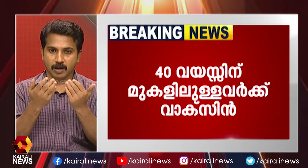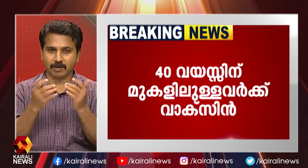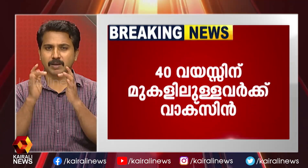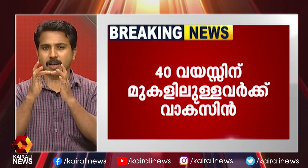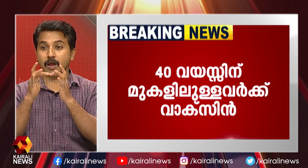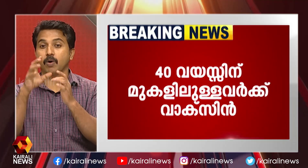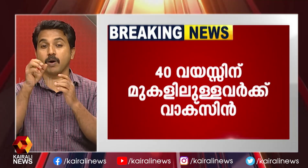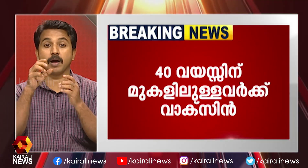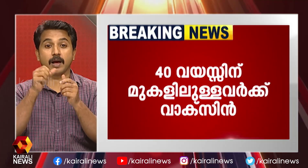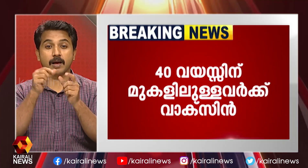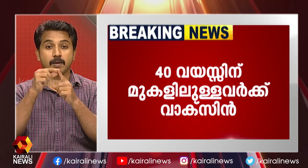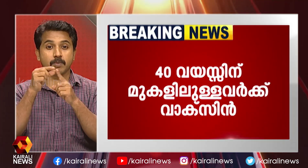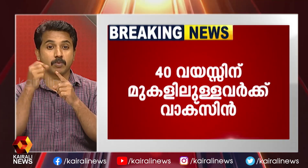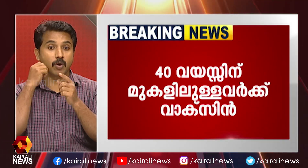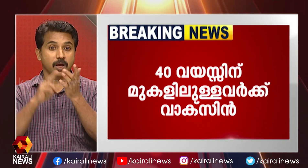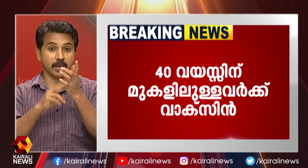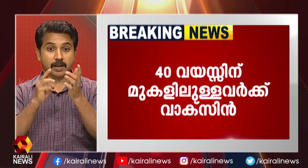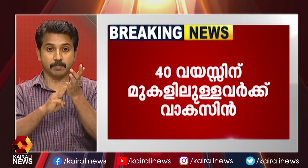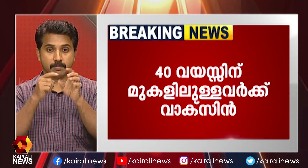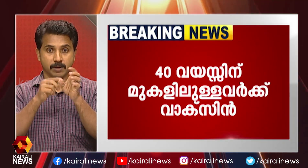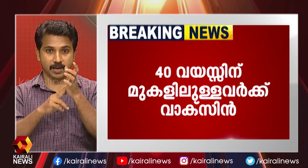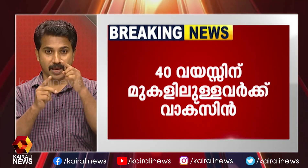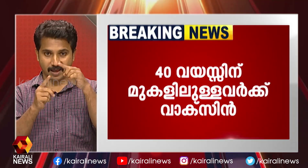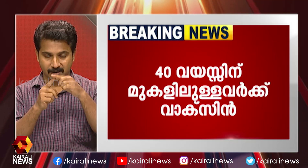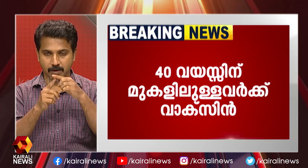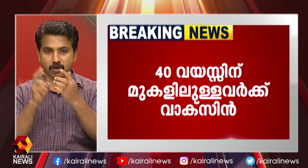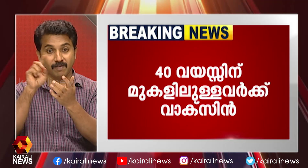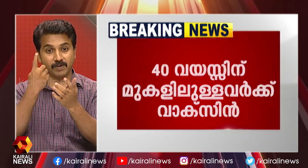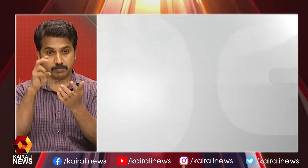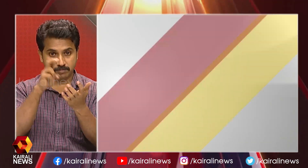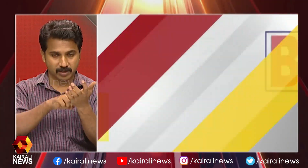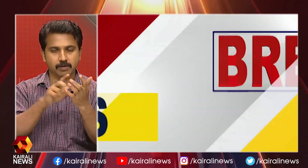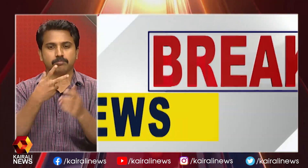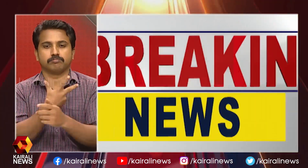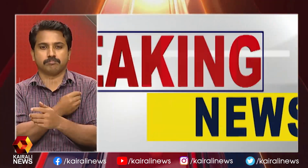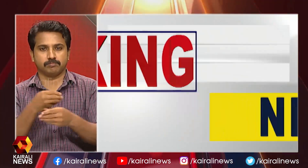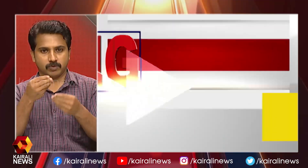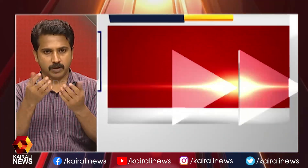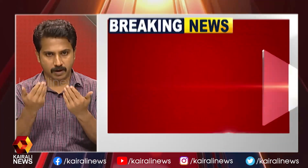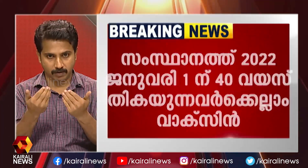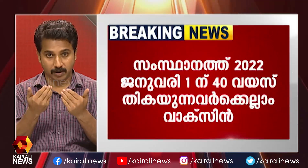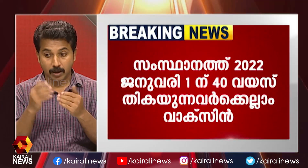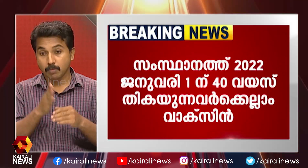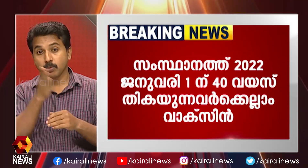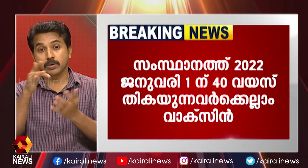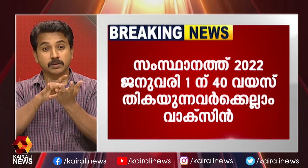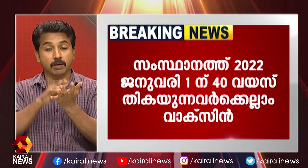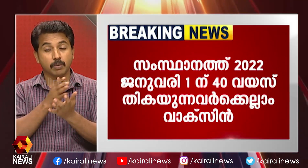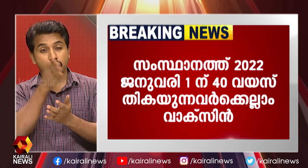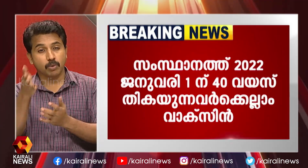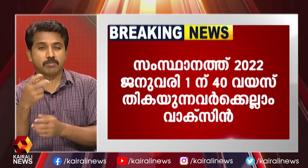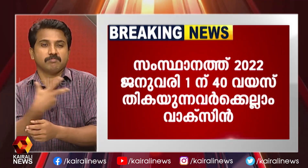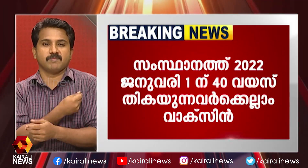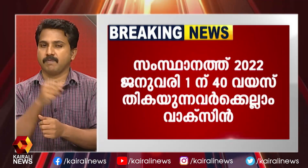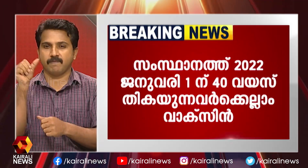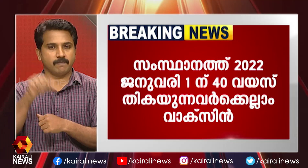ഈ വിഭാഗത്തിന് പ്രത്യേകമായി സ്പോട്ട് രജിസ്ട്രേഷൻ അനുവദിക്കുന്നതല്ല എന്നുള്ള കാര്യവും ആരോഗ്യവകുപ്പ് അറിയിച്ചിട്ടുണ്ട്. വാക്സിനേഷന്റെ ലഭ്യതയ്ക്കനുസരിച്ച്